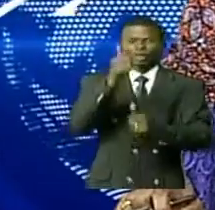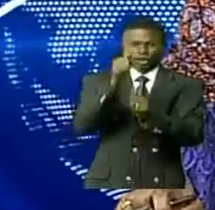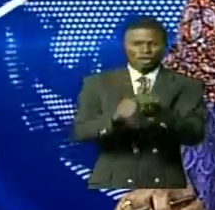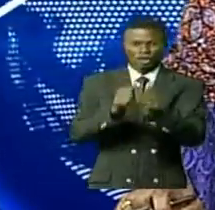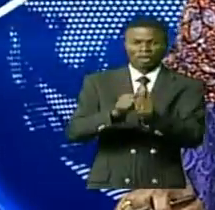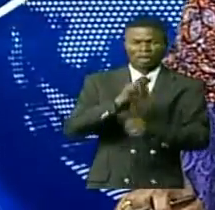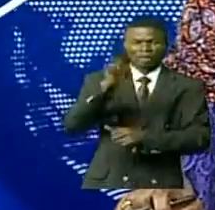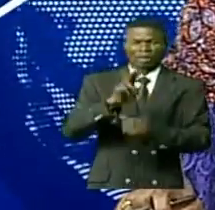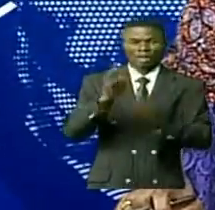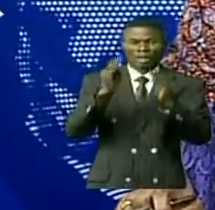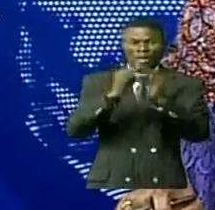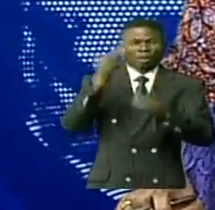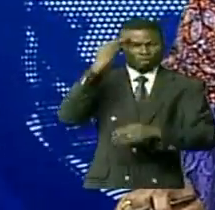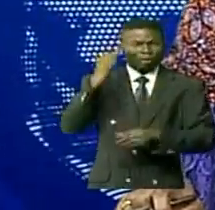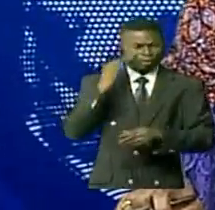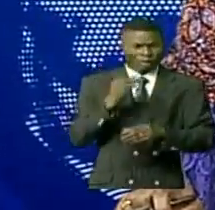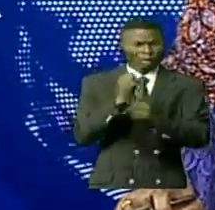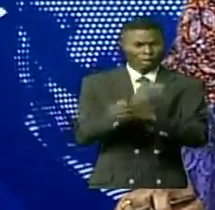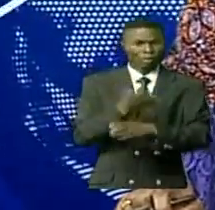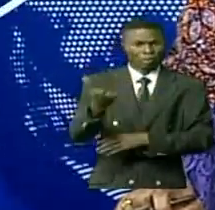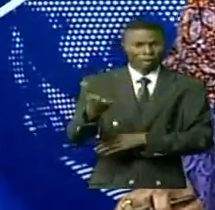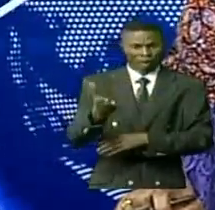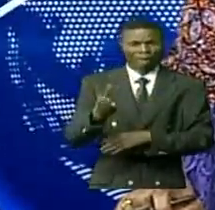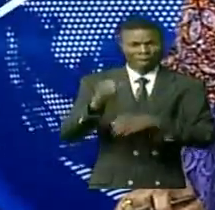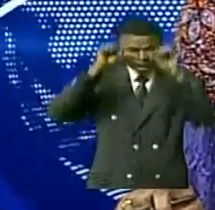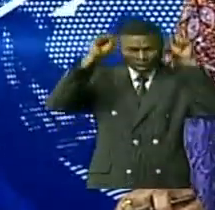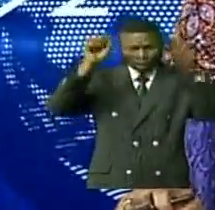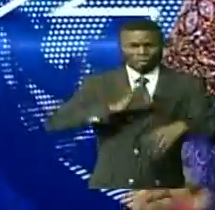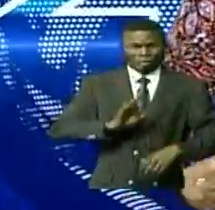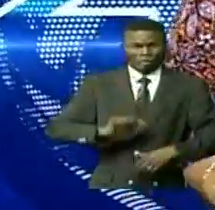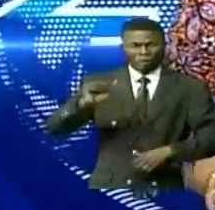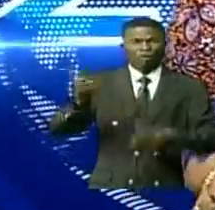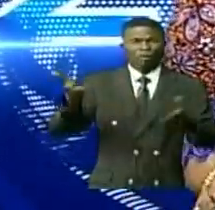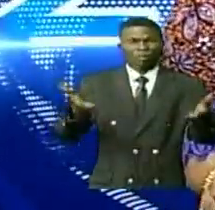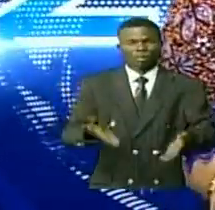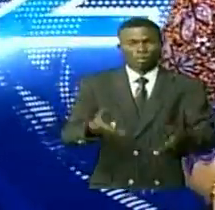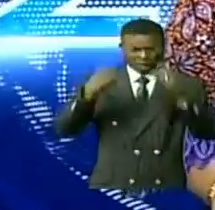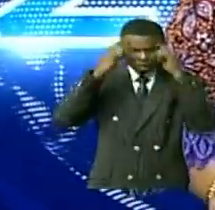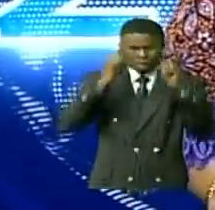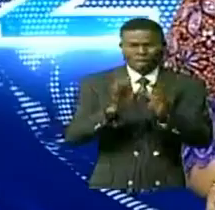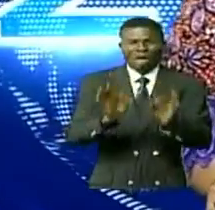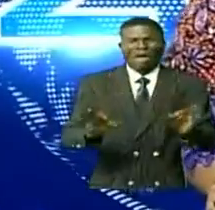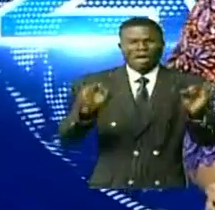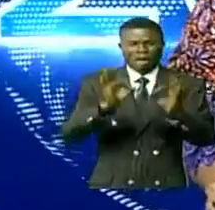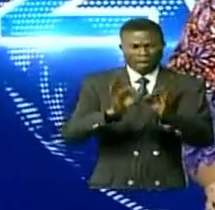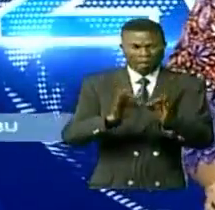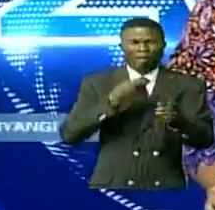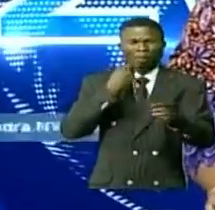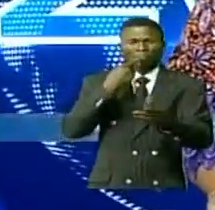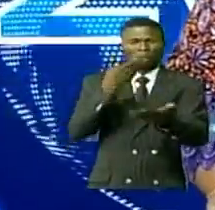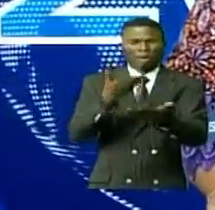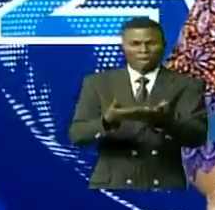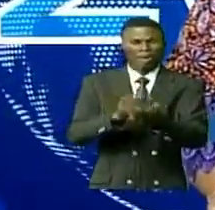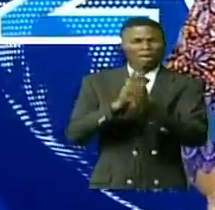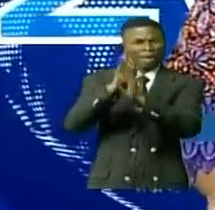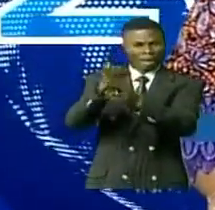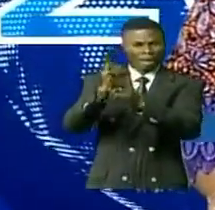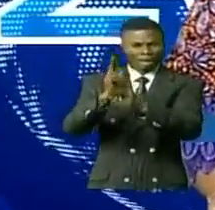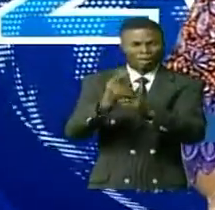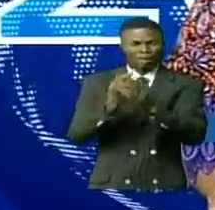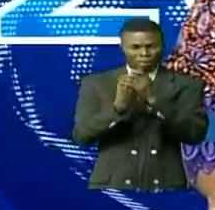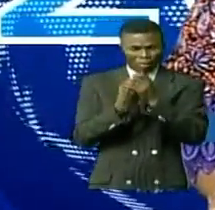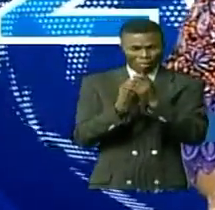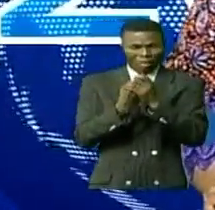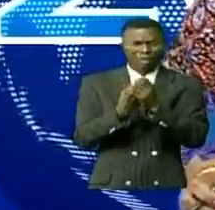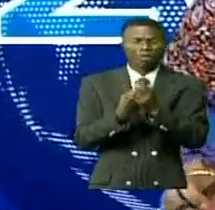le Conseil des ministres s'est réuni sous la direction du chef de l'État. Des décisions importantes sont attendues. Le compte-rendu, si pas dans ce